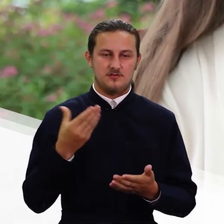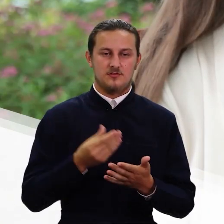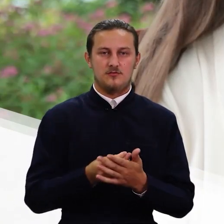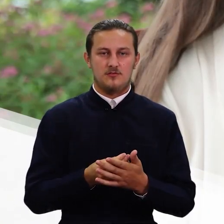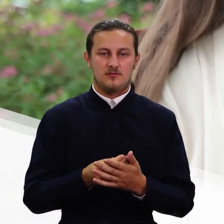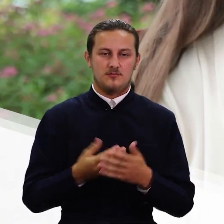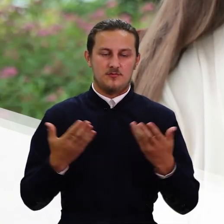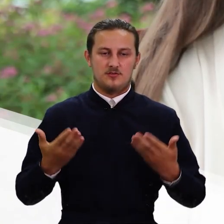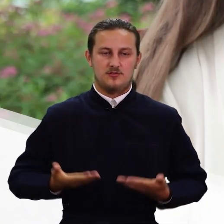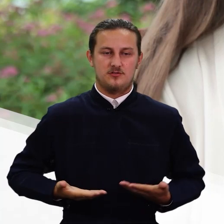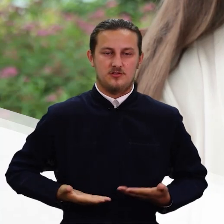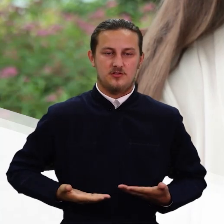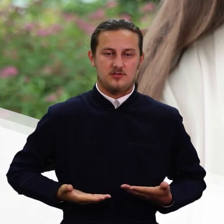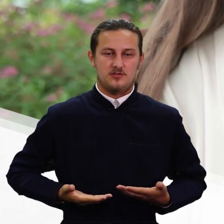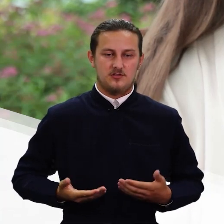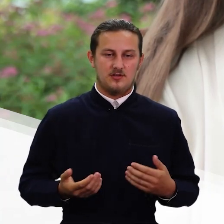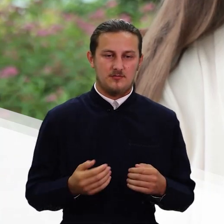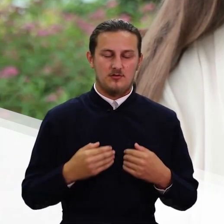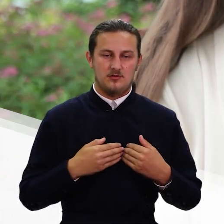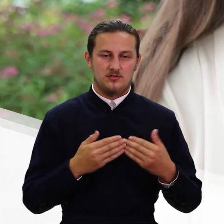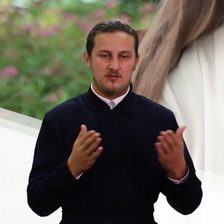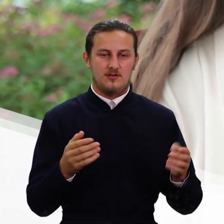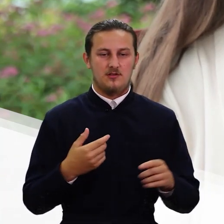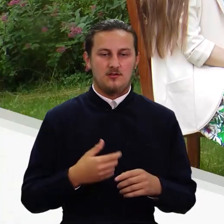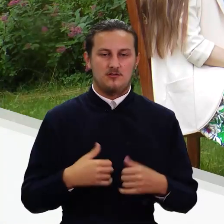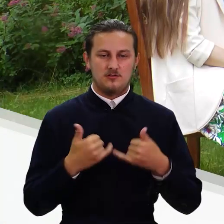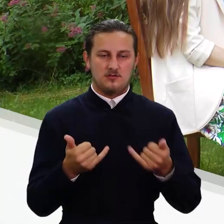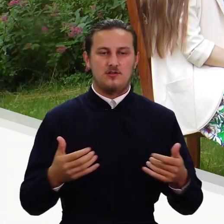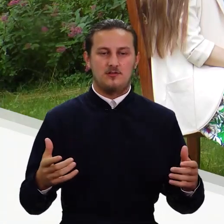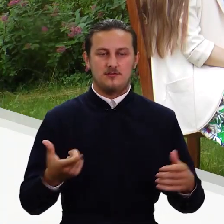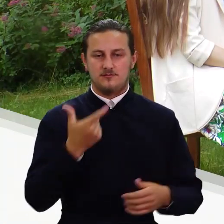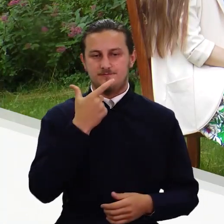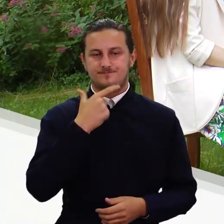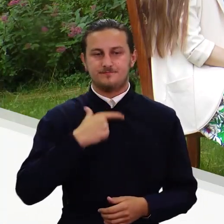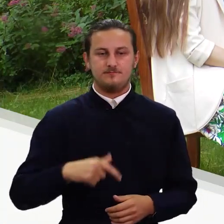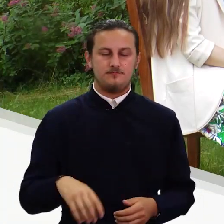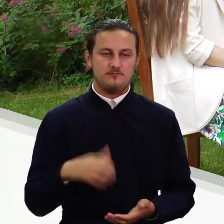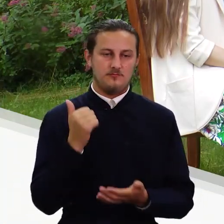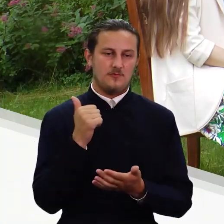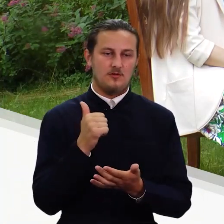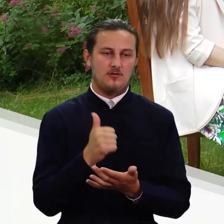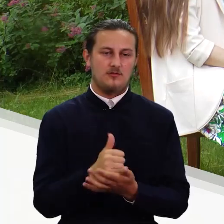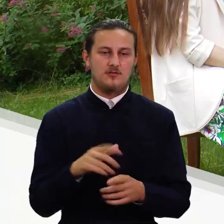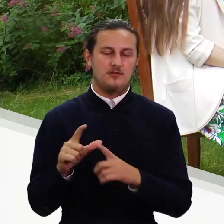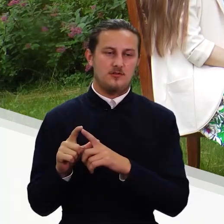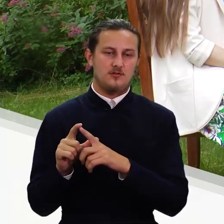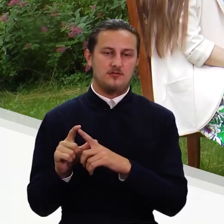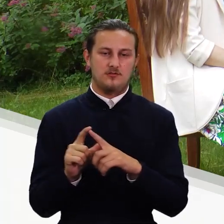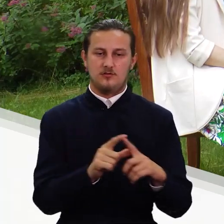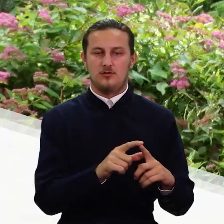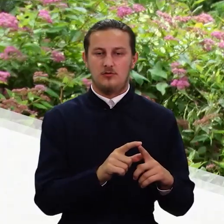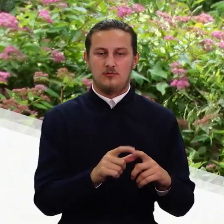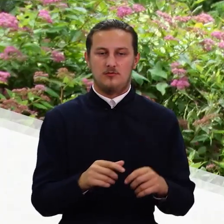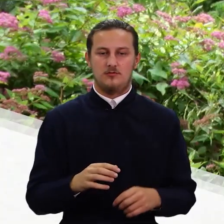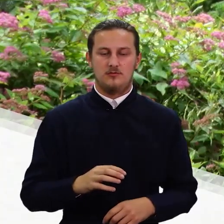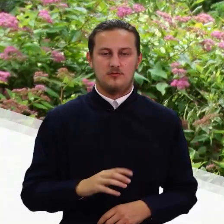вона тоді вимовляє ключову, головну фразу того, що дозволяє їй зустрітися з святим.